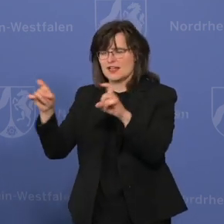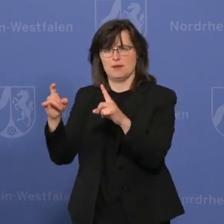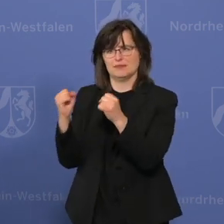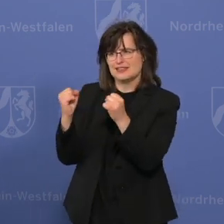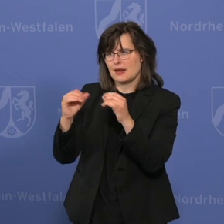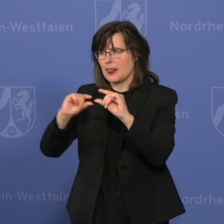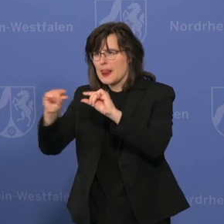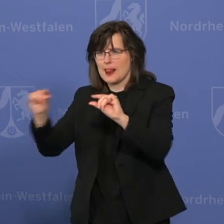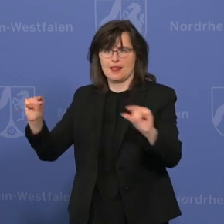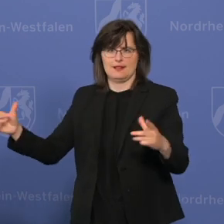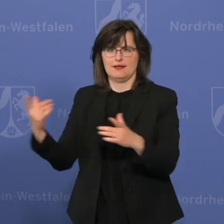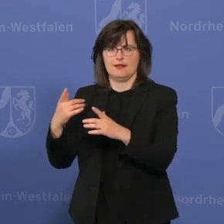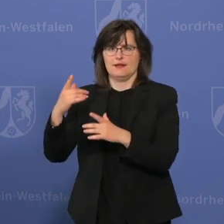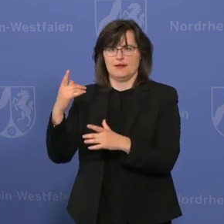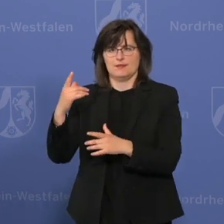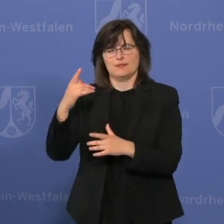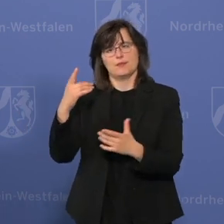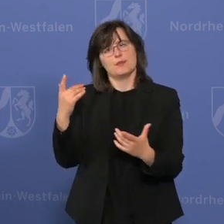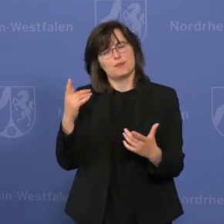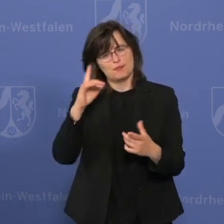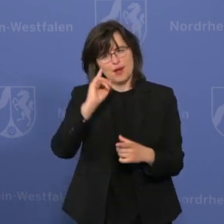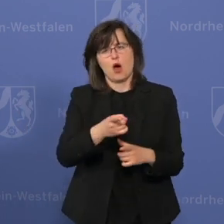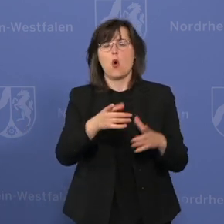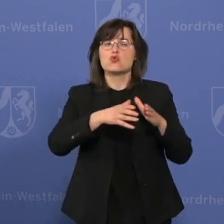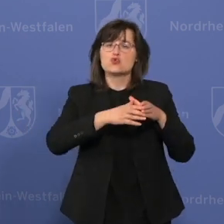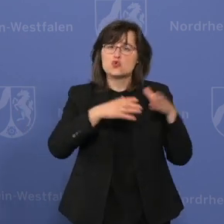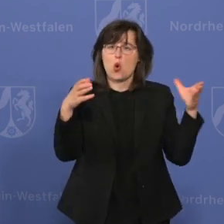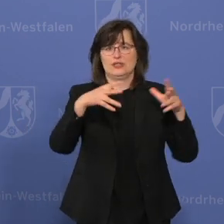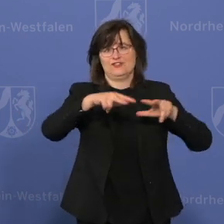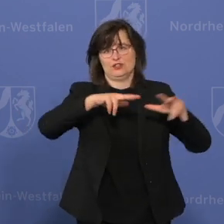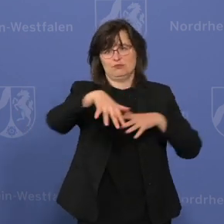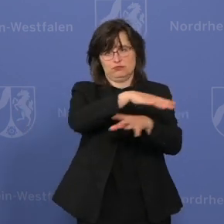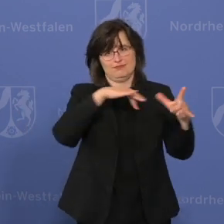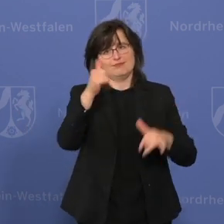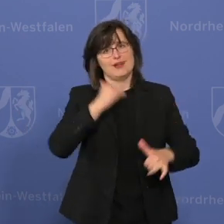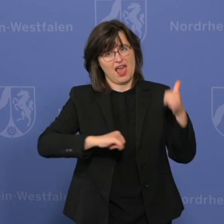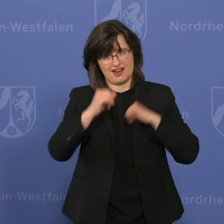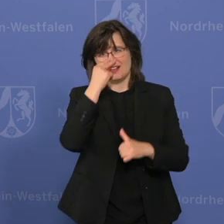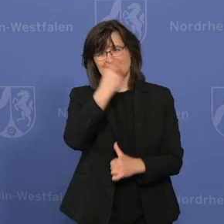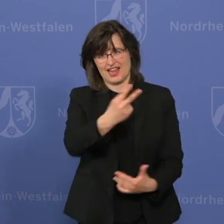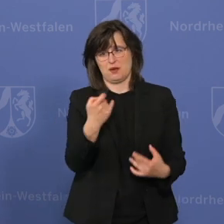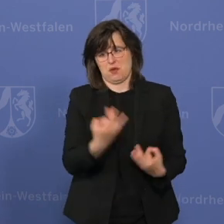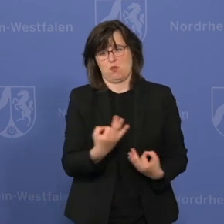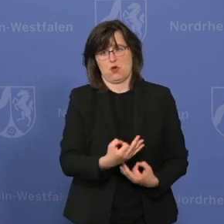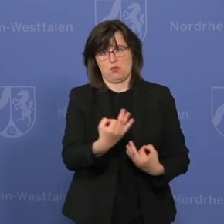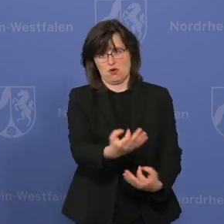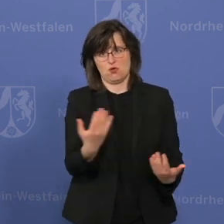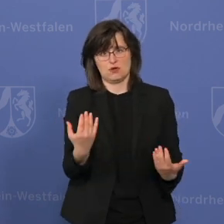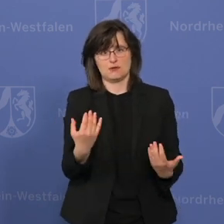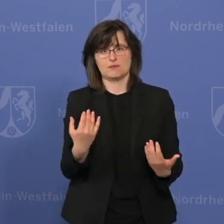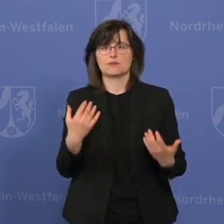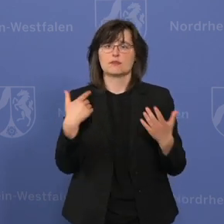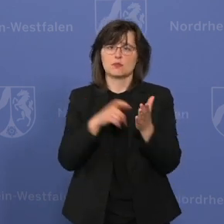abzufedern, das werden wir noch ganz anderer Weise auch im großen Maßstab leider sehen, weil